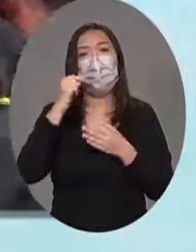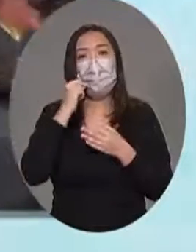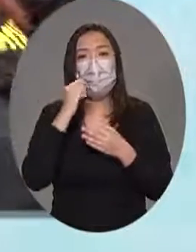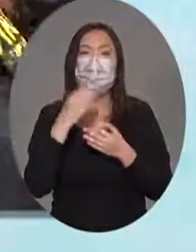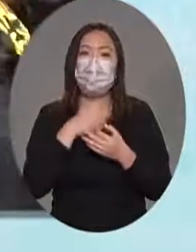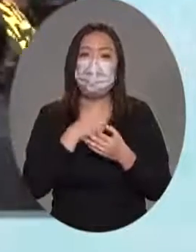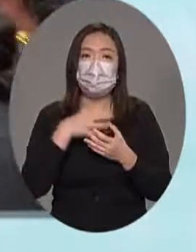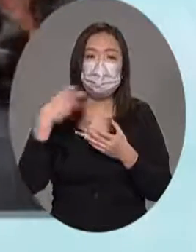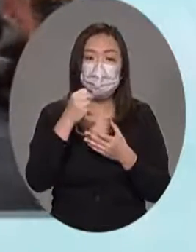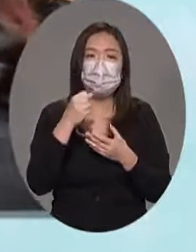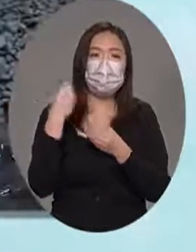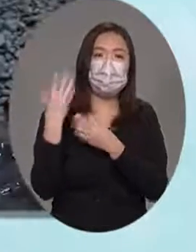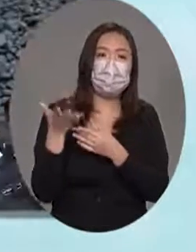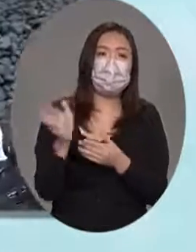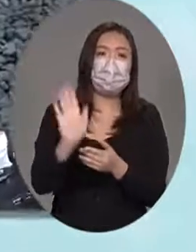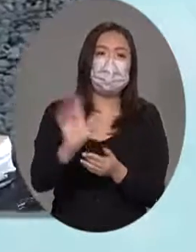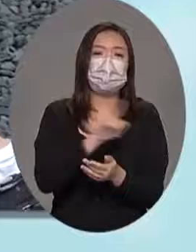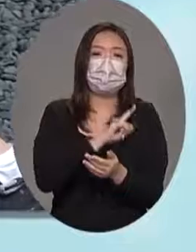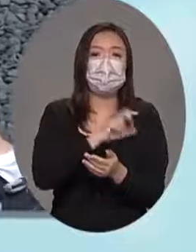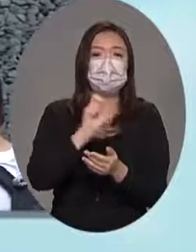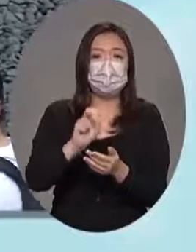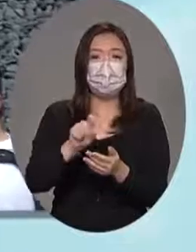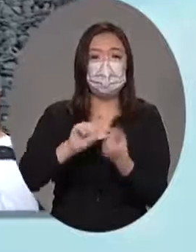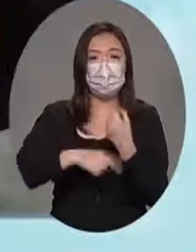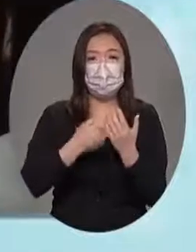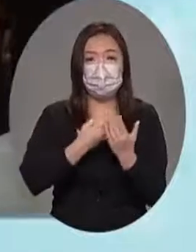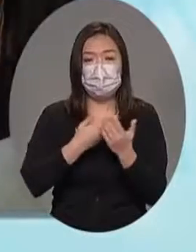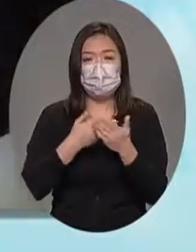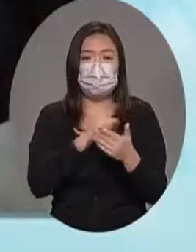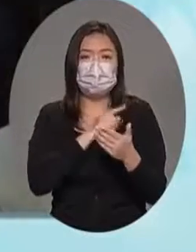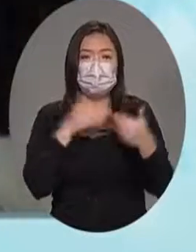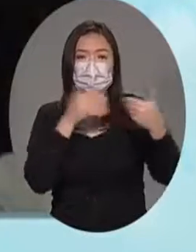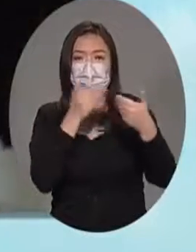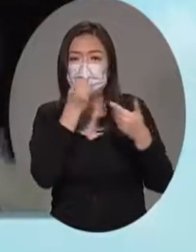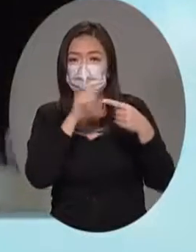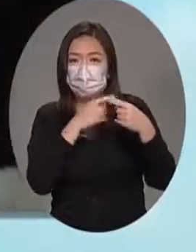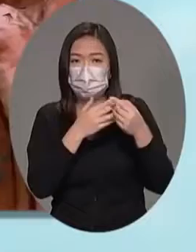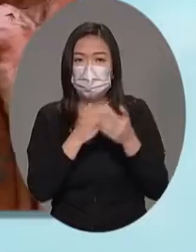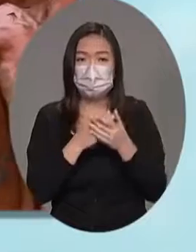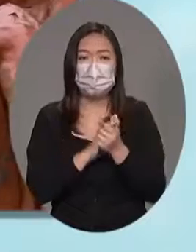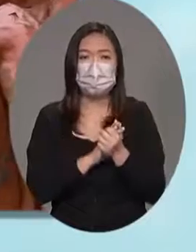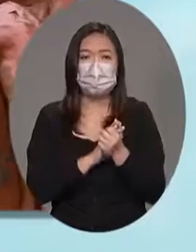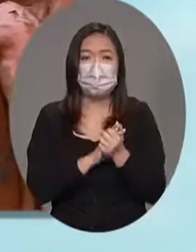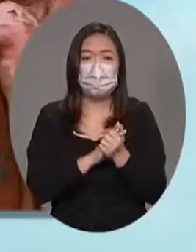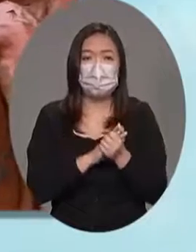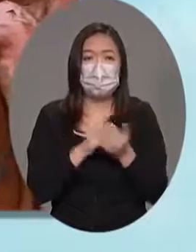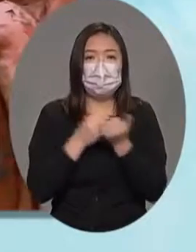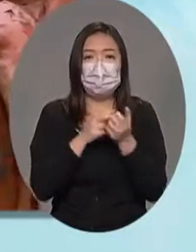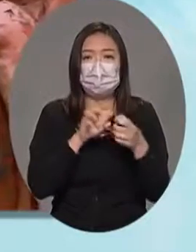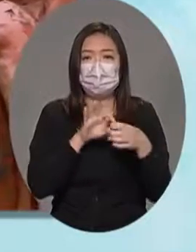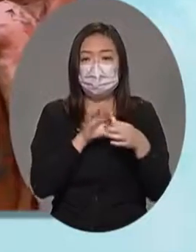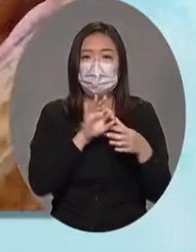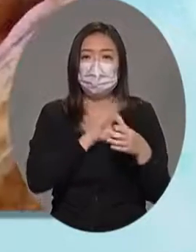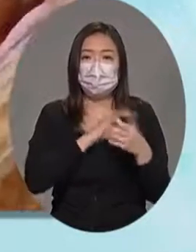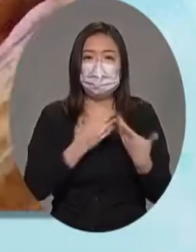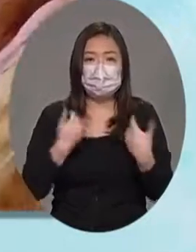然屬於佢，同埋佢已經有律師同港大係直接接洽嘅話咧，相信支聯會就已經喺事件上